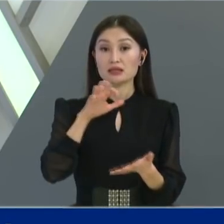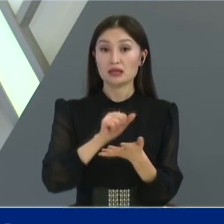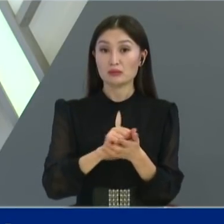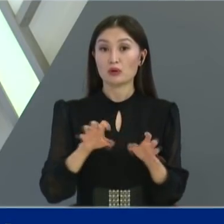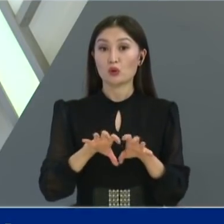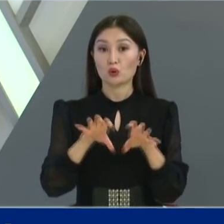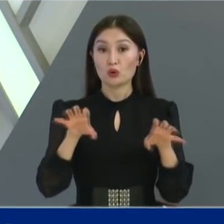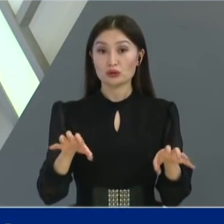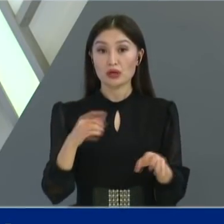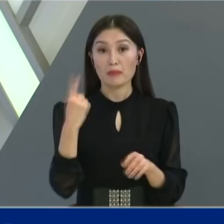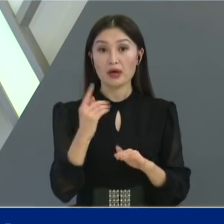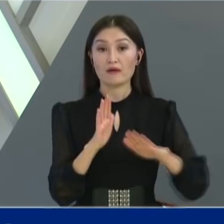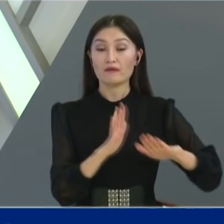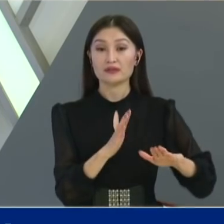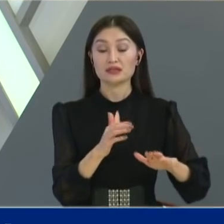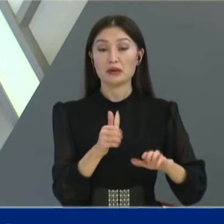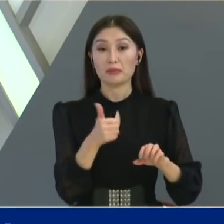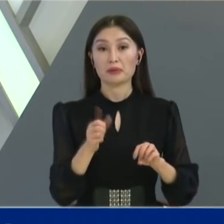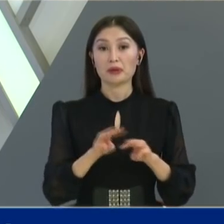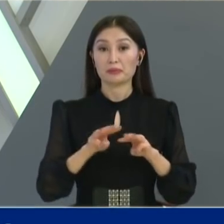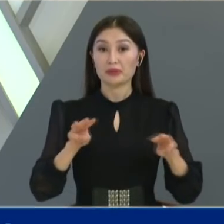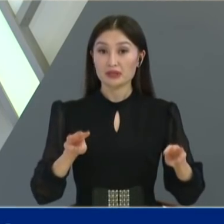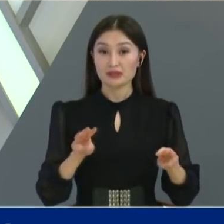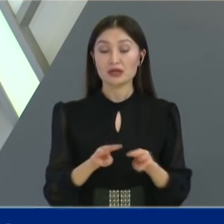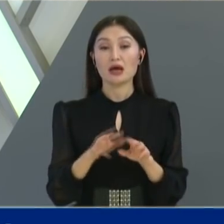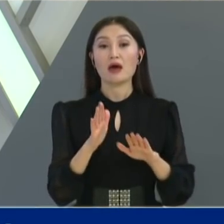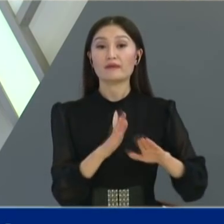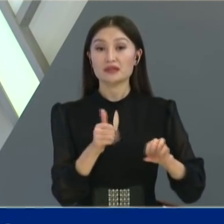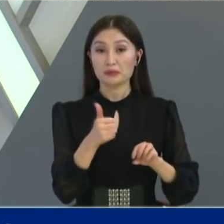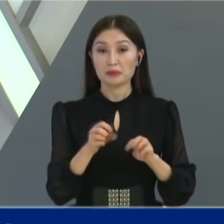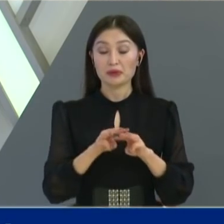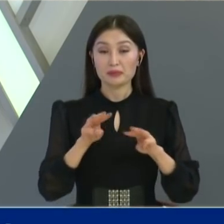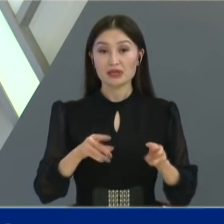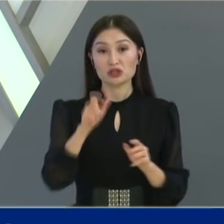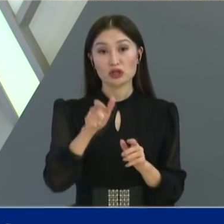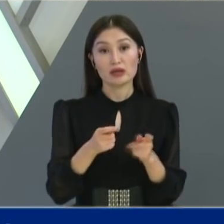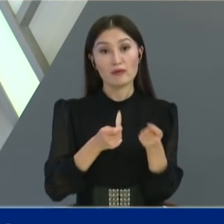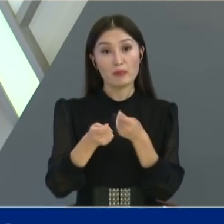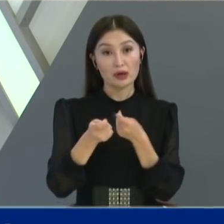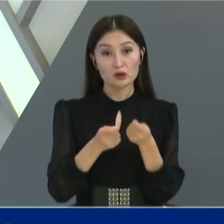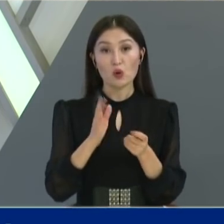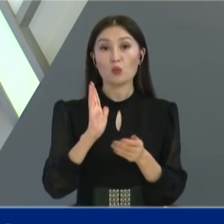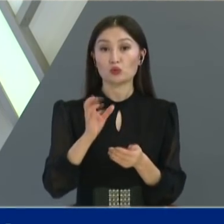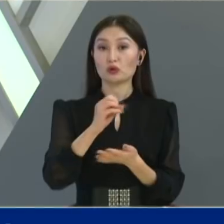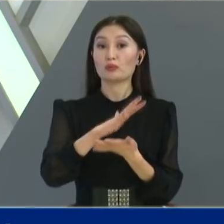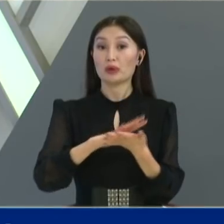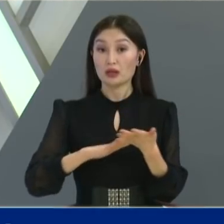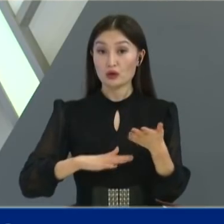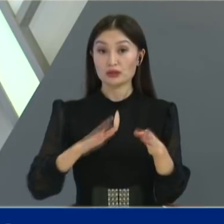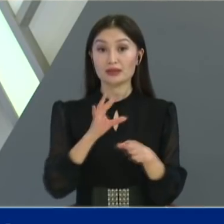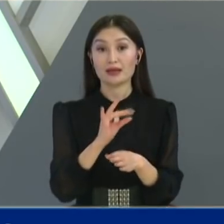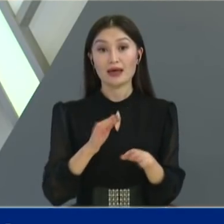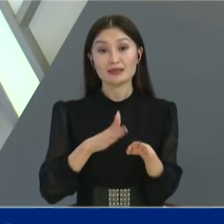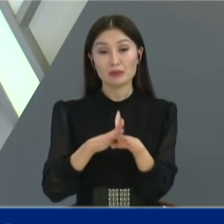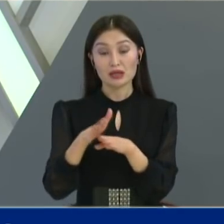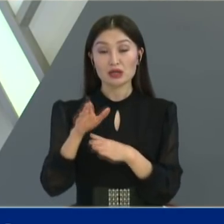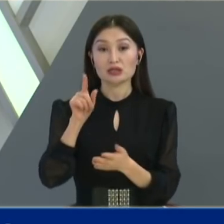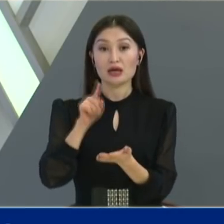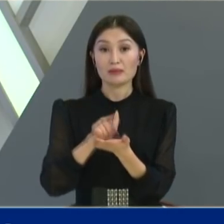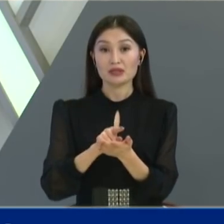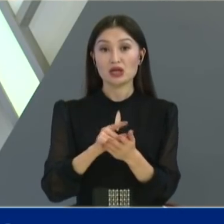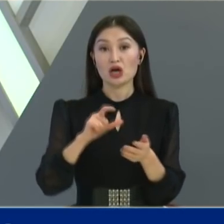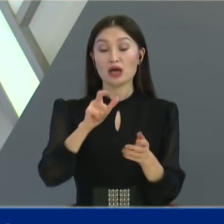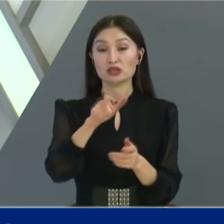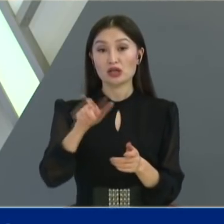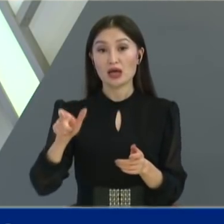занимавшими должности первого вице-премьер-министра, вице-премьер-министров и членов правительства, будет продолжено исполнение обязанностей членов